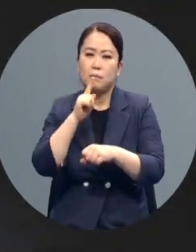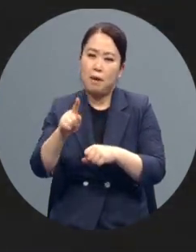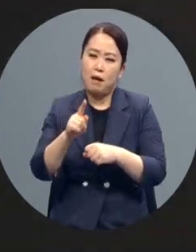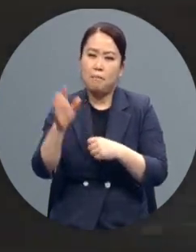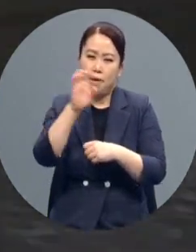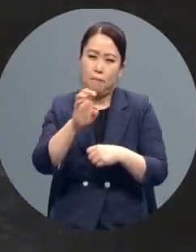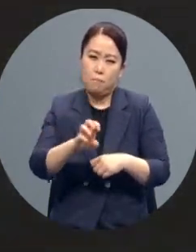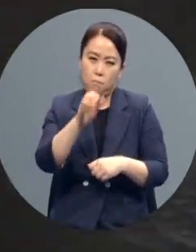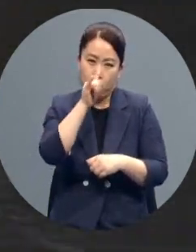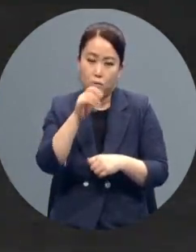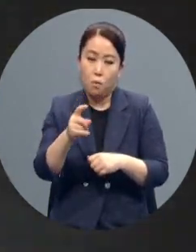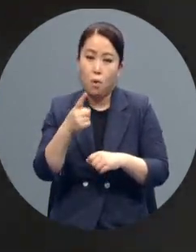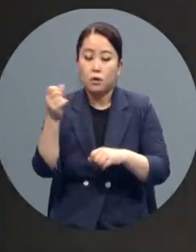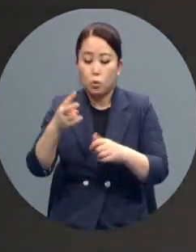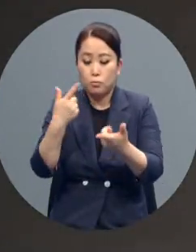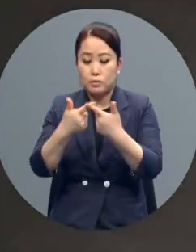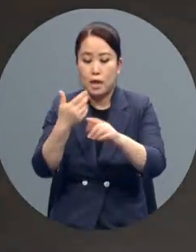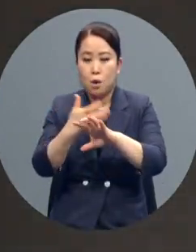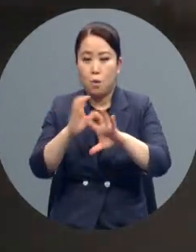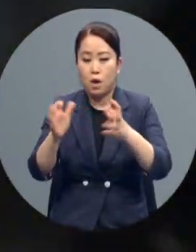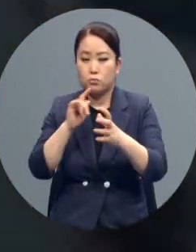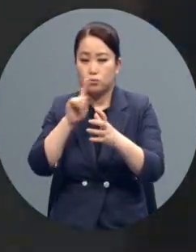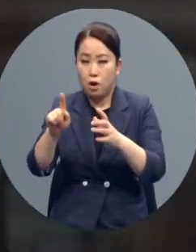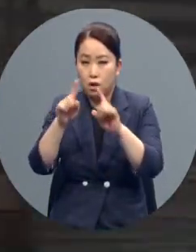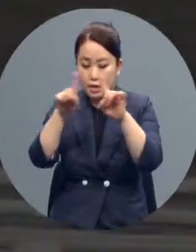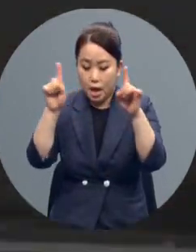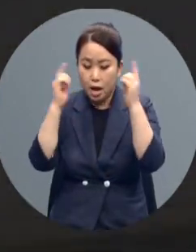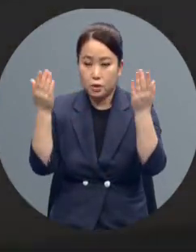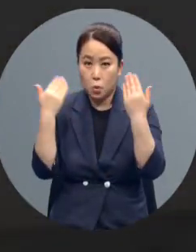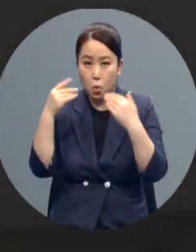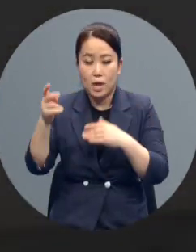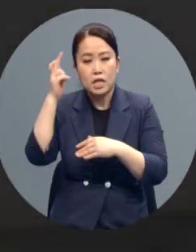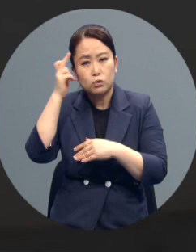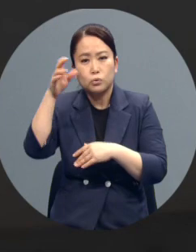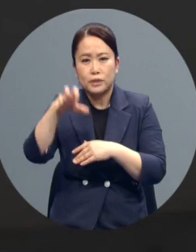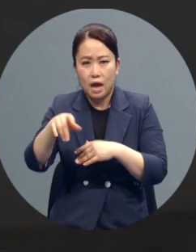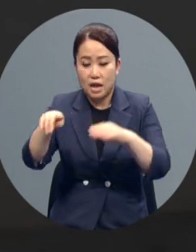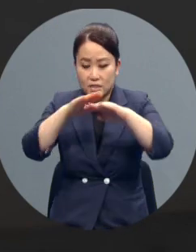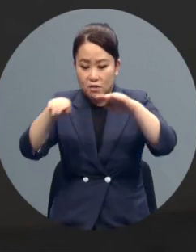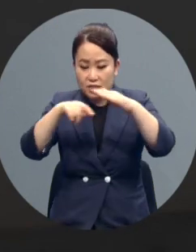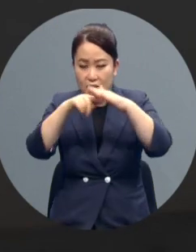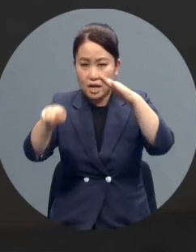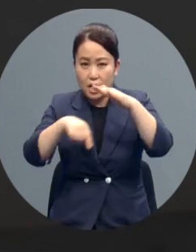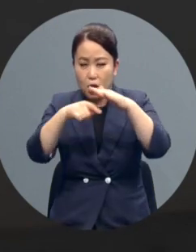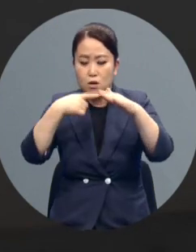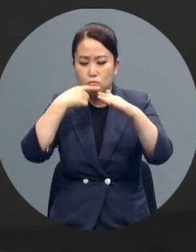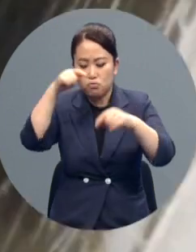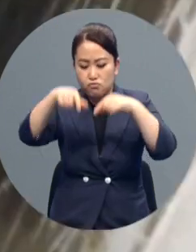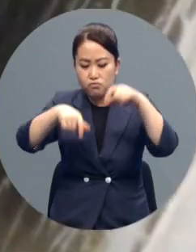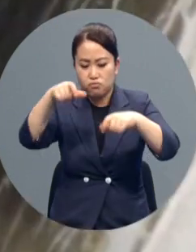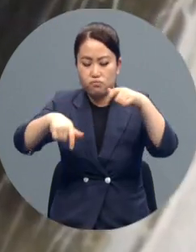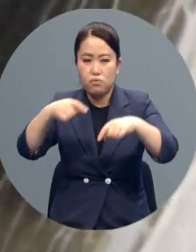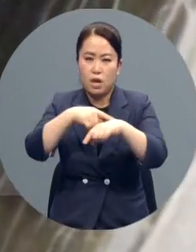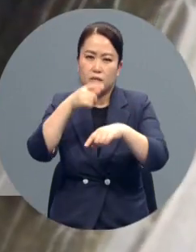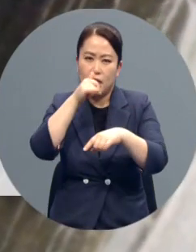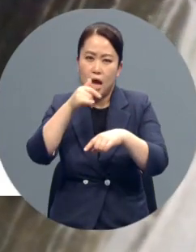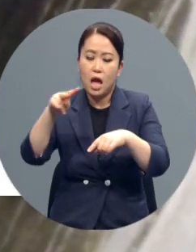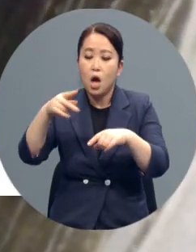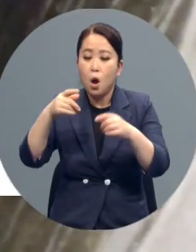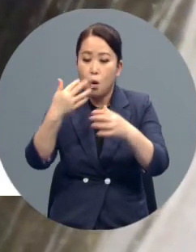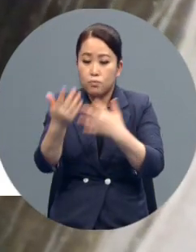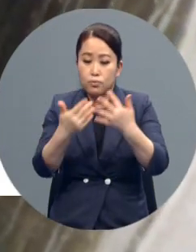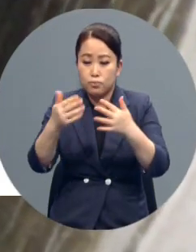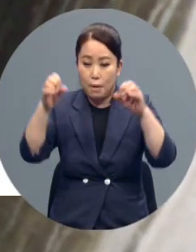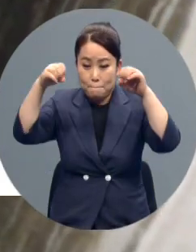기숙사입니다. 천장이 떨어졌고 물이 뚝뚝 떨어집니다. 스프링쿨러가 터진 겁니다. 어젯밤